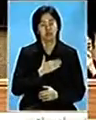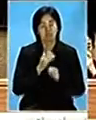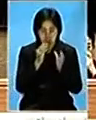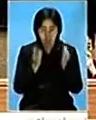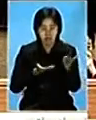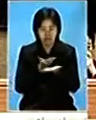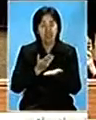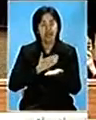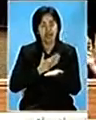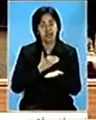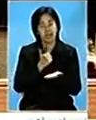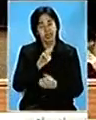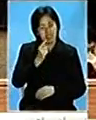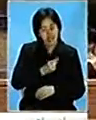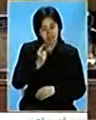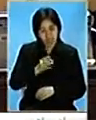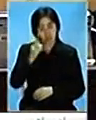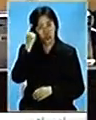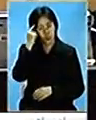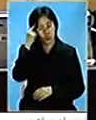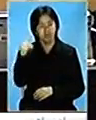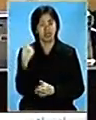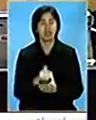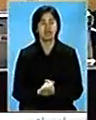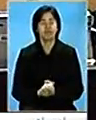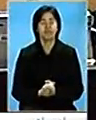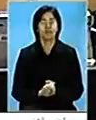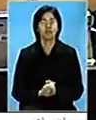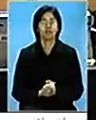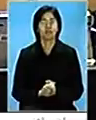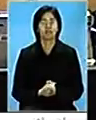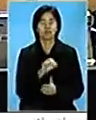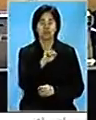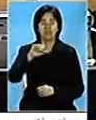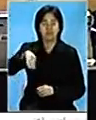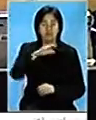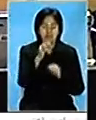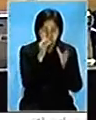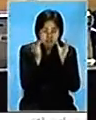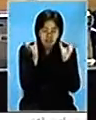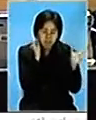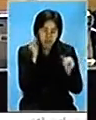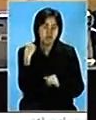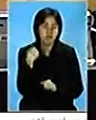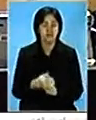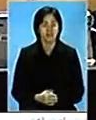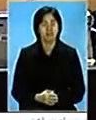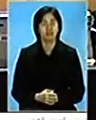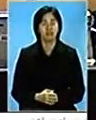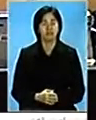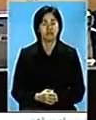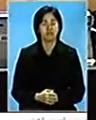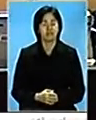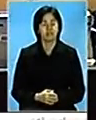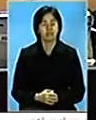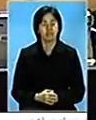ารณาได้อะไรของจริงไม่จริงนะครับแล้วก็ท่านสมาชิกทั้งหลายท่านก็นั่งฟังอยู่เอาในประเด็นนี้แล้วกันนะ